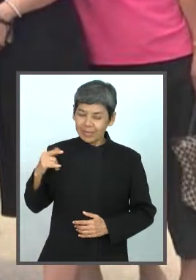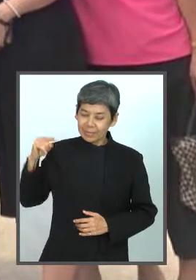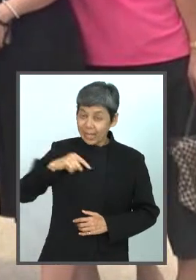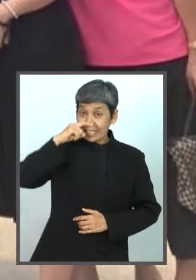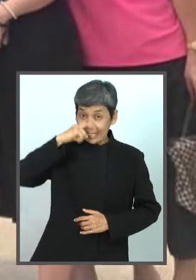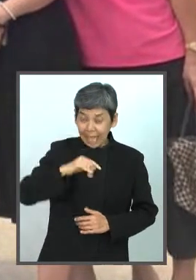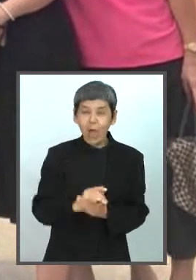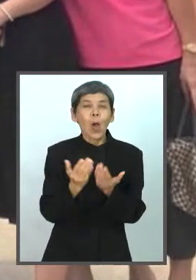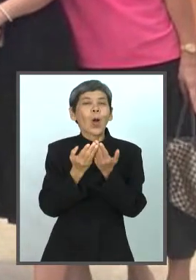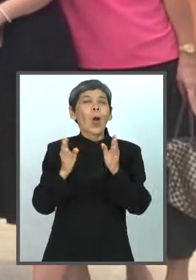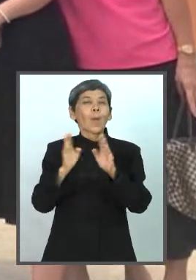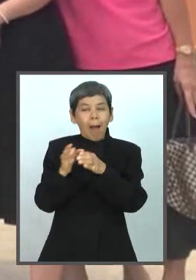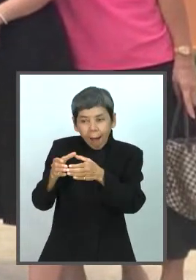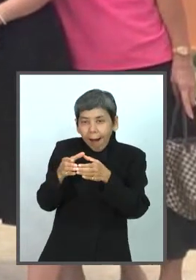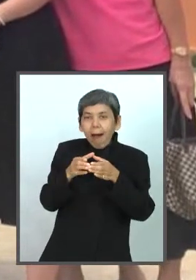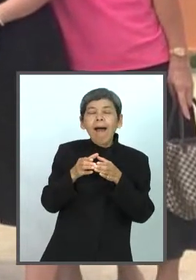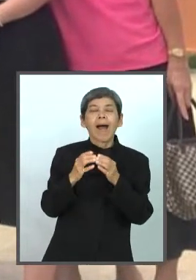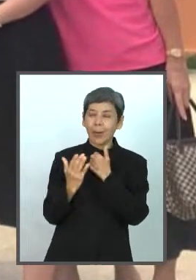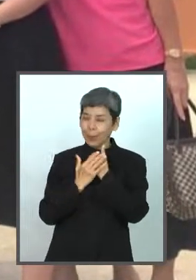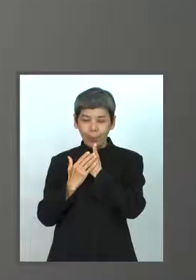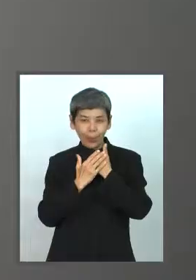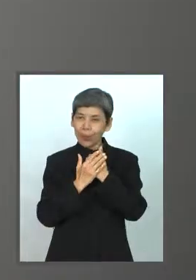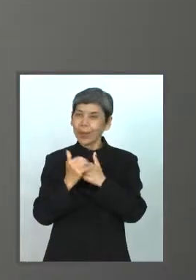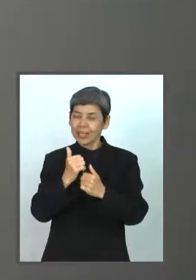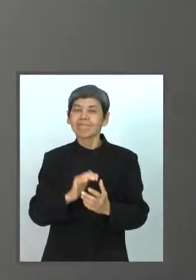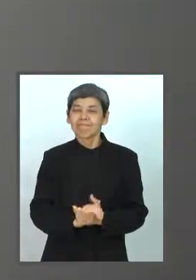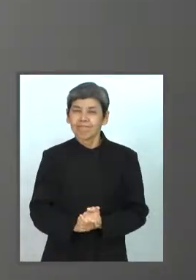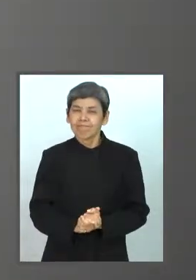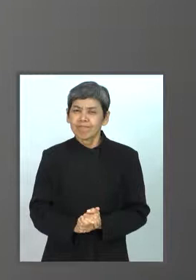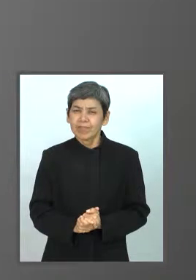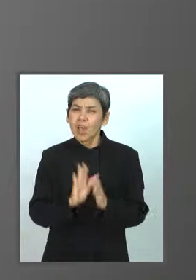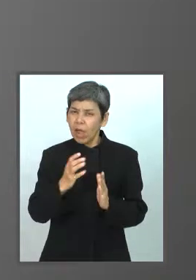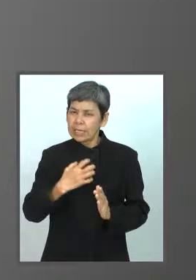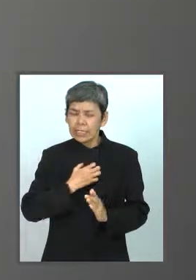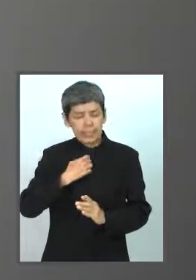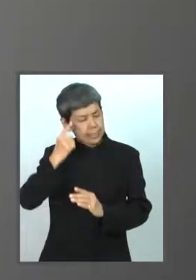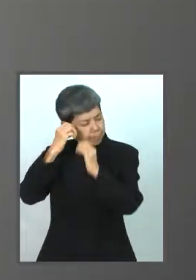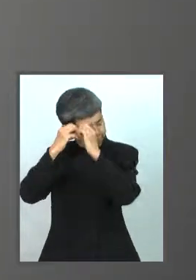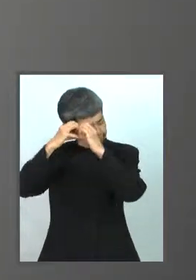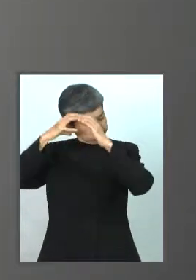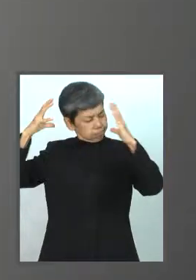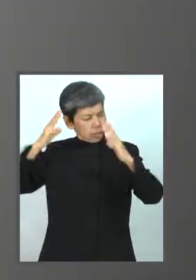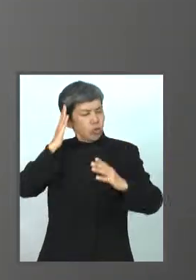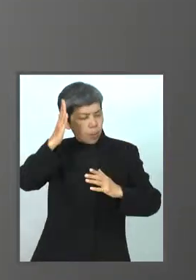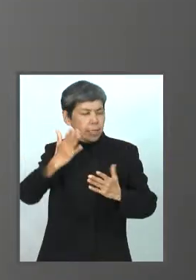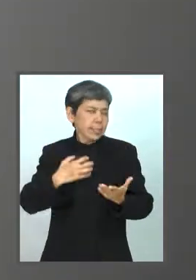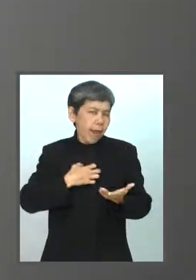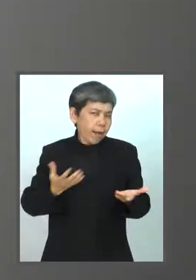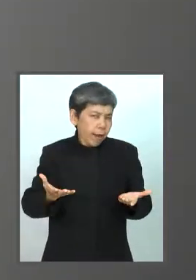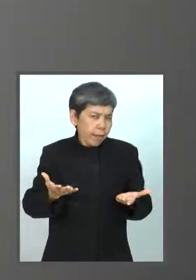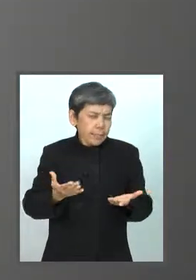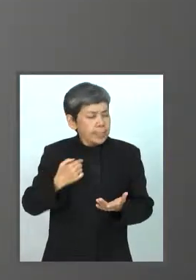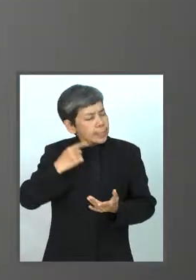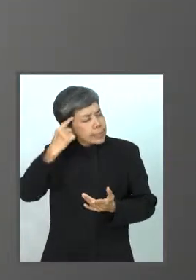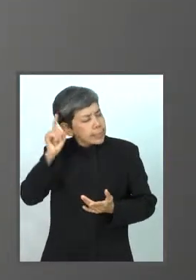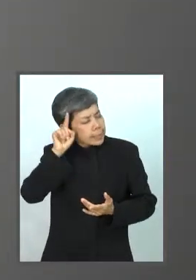ช่ไหมคะครอบครัวเราก็มาต้อนรับเราค่ะ อยากให้พูดถึงความฝันในอนาคตนะคะ